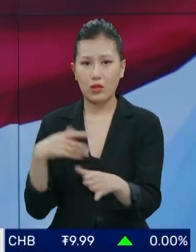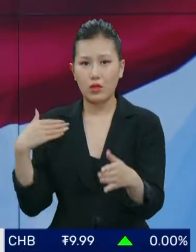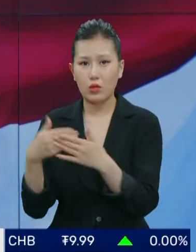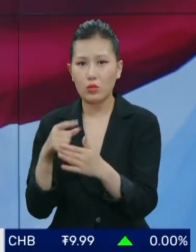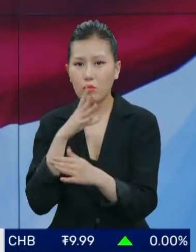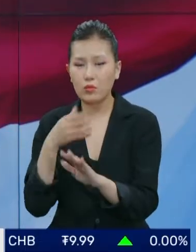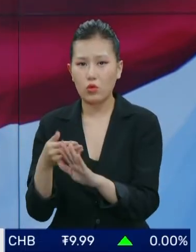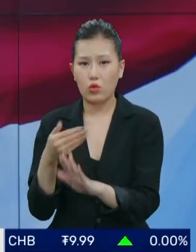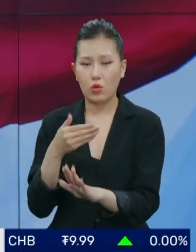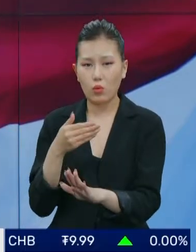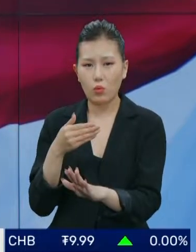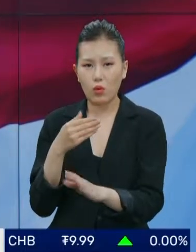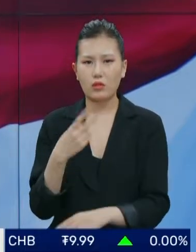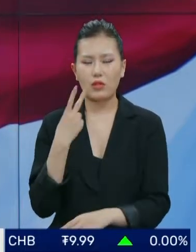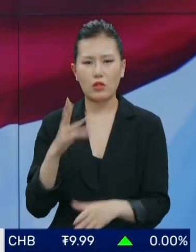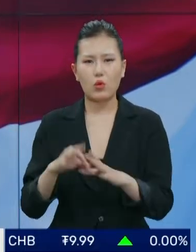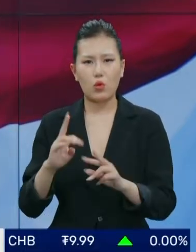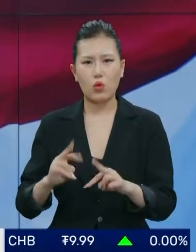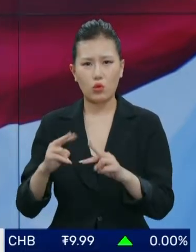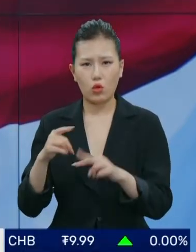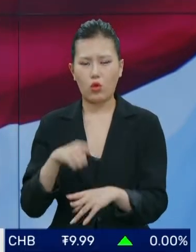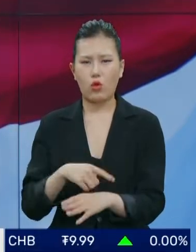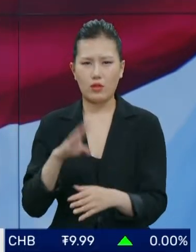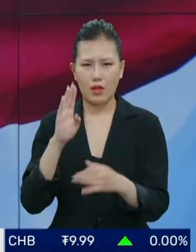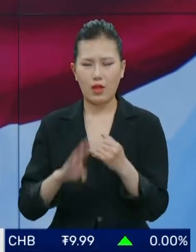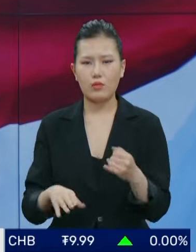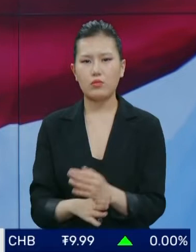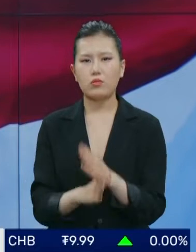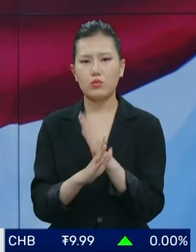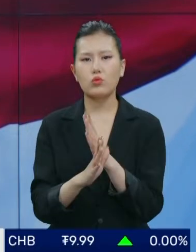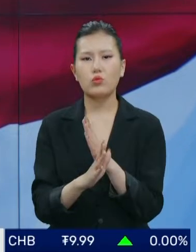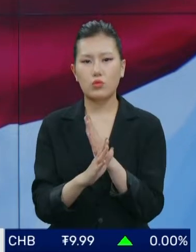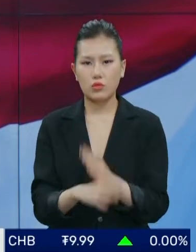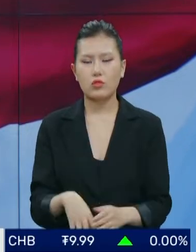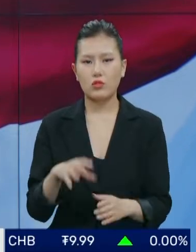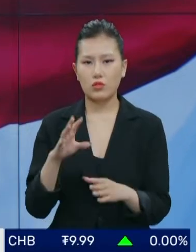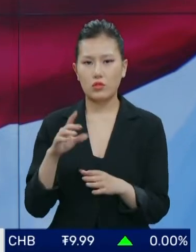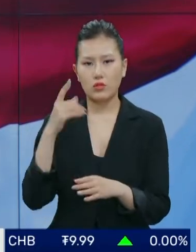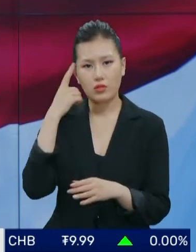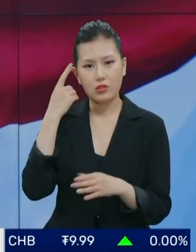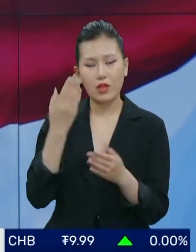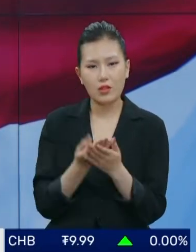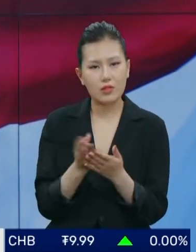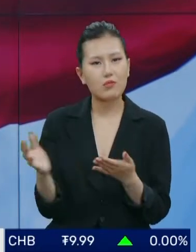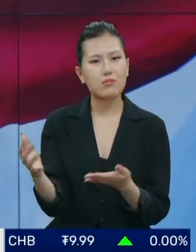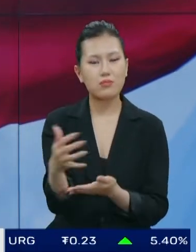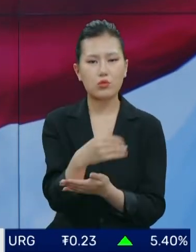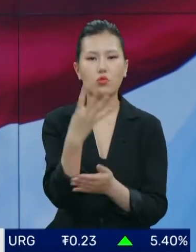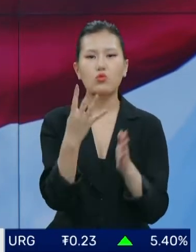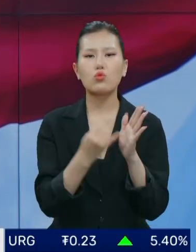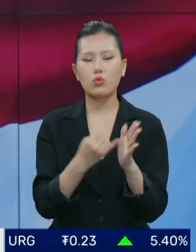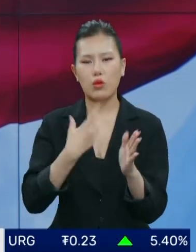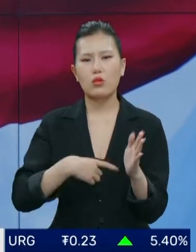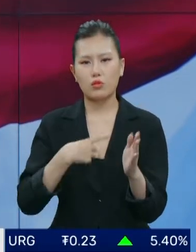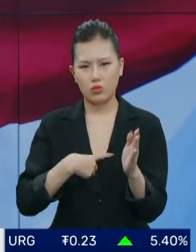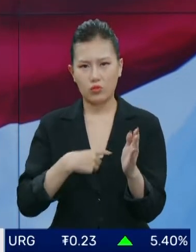өөрчлөлдөг байдал үүгээр дуусгур болж байна гэдгийг онцлсан юм а. Санал хураалтанд 46 гишүүн оролцсон бөгөөд 42 гишүүн